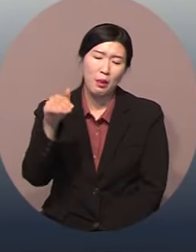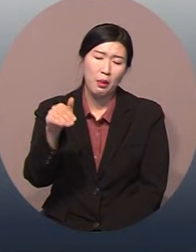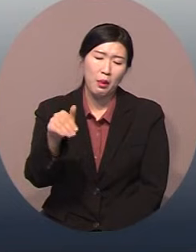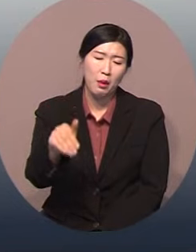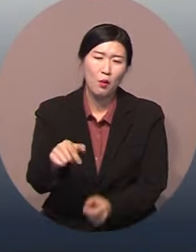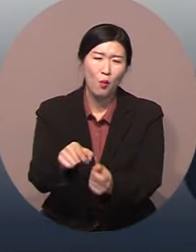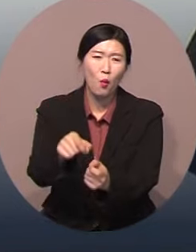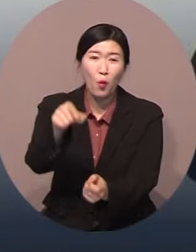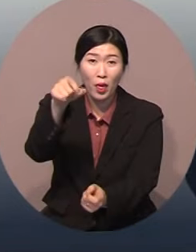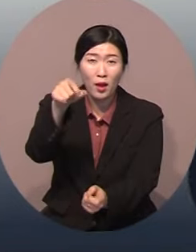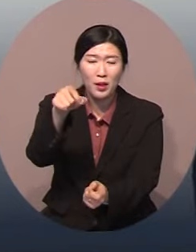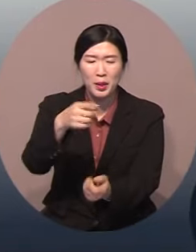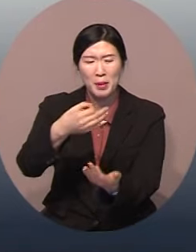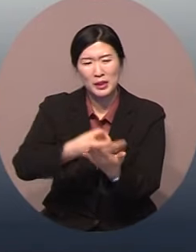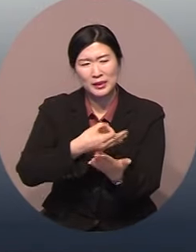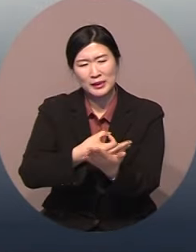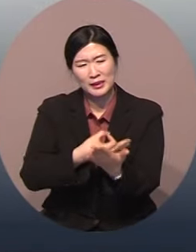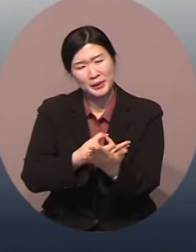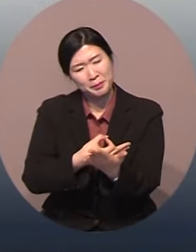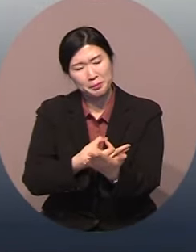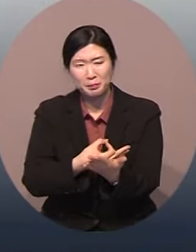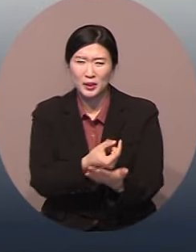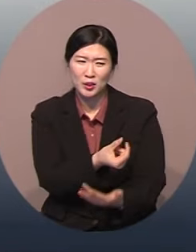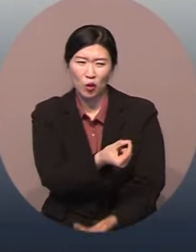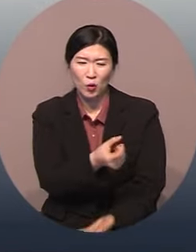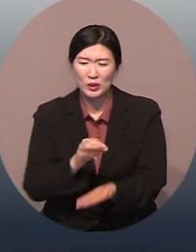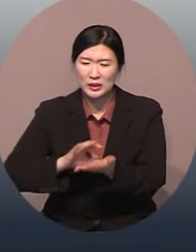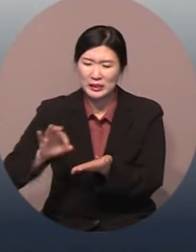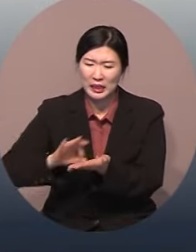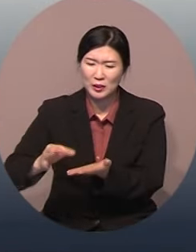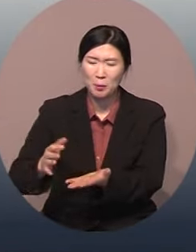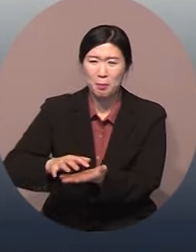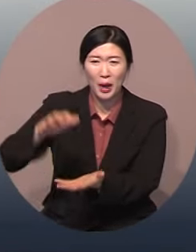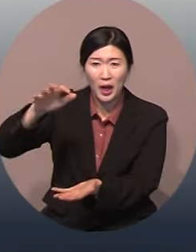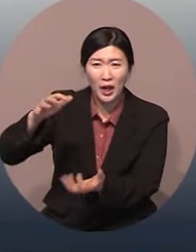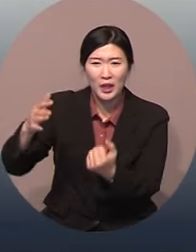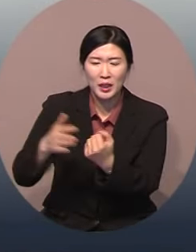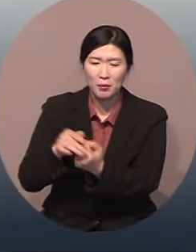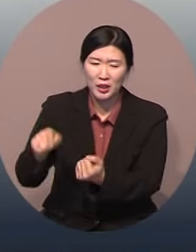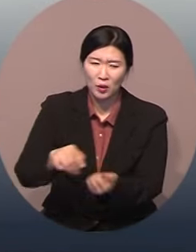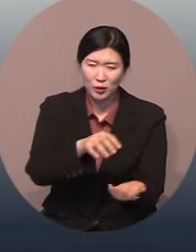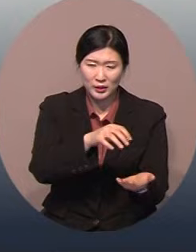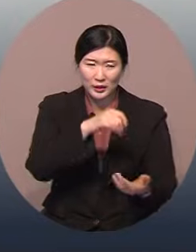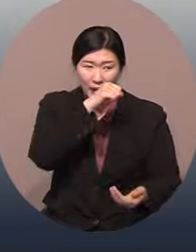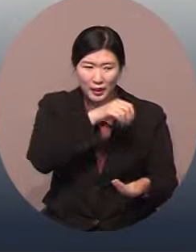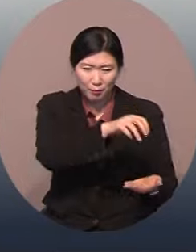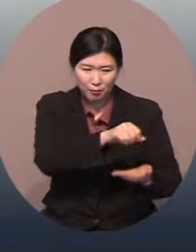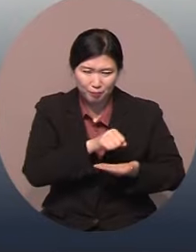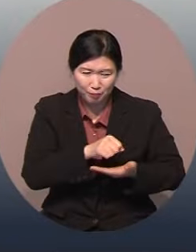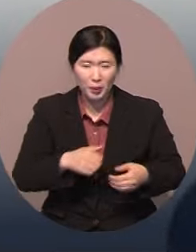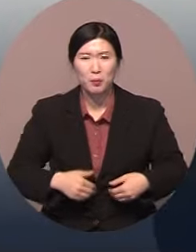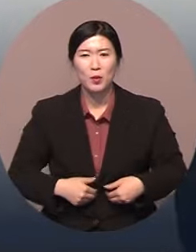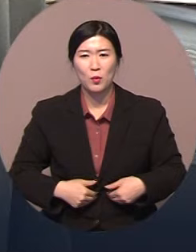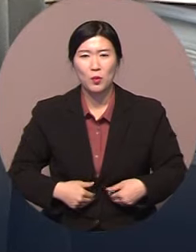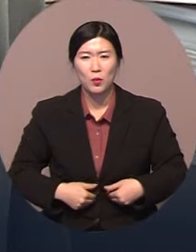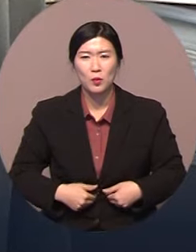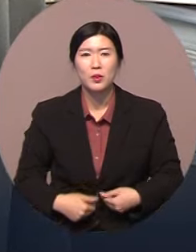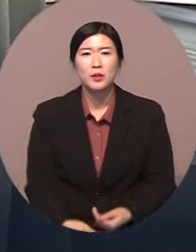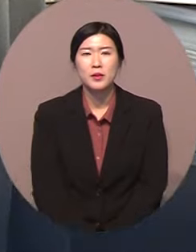인해서 세입 전망이 어둡고 세출 구조 조정을 통한 재원 마련이 시급하다는 판단에 따른